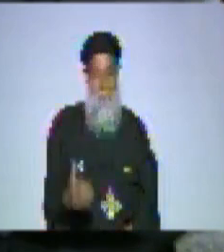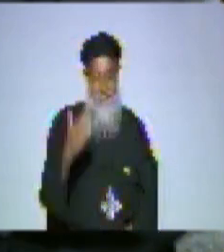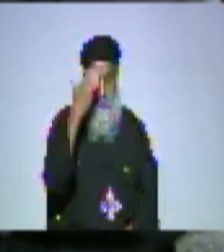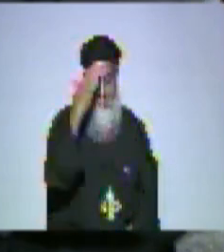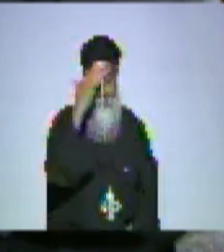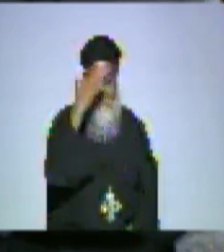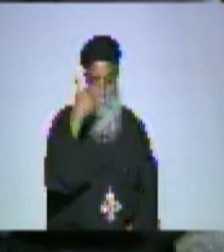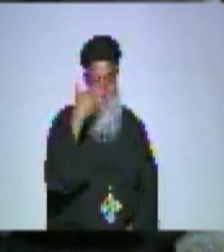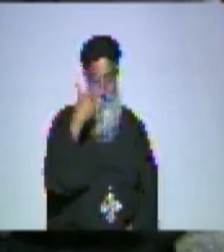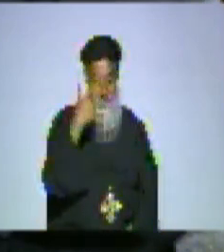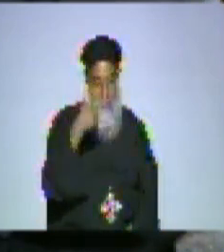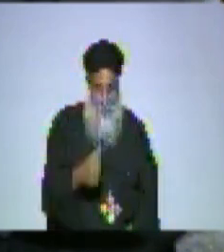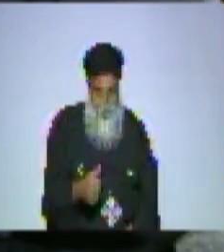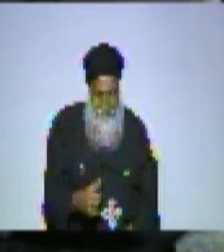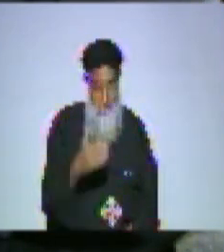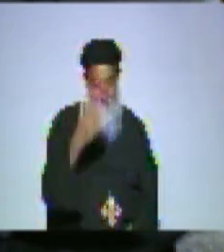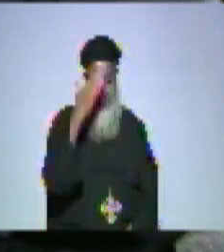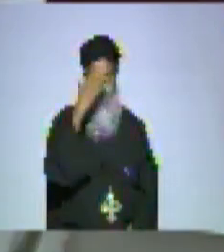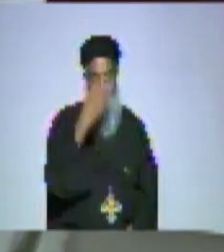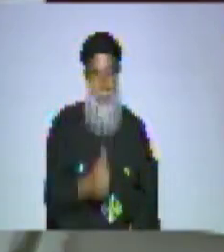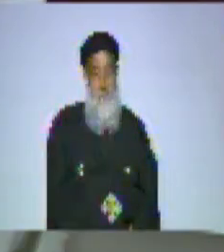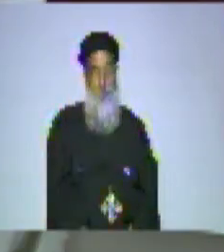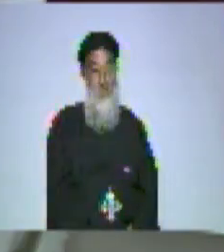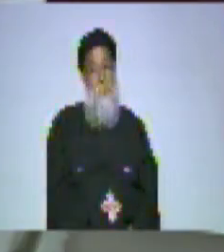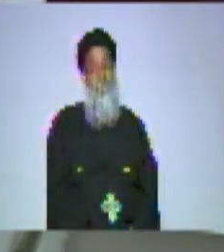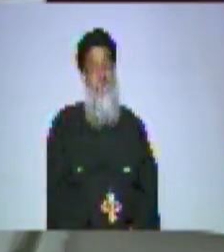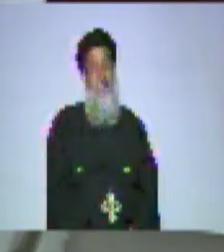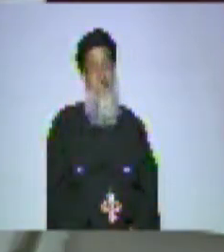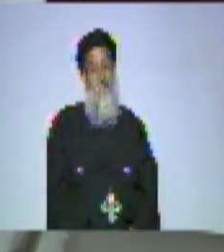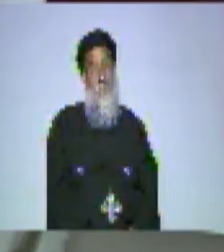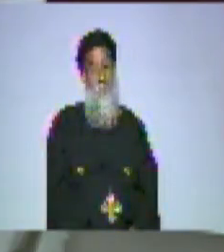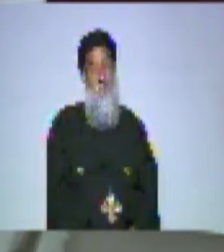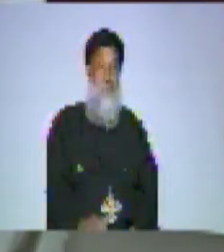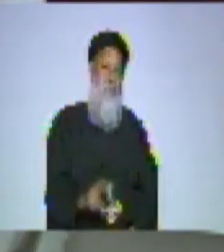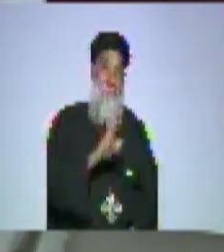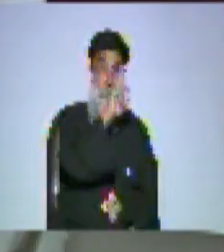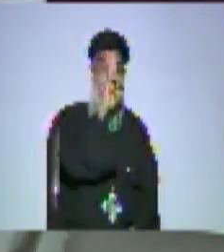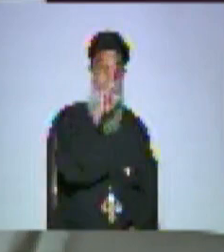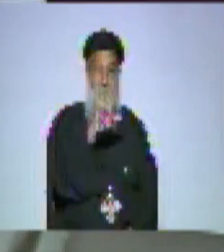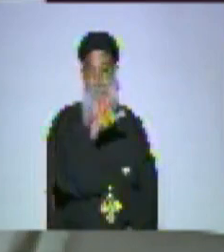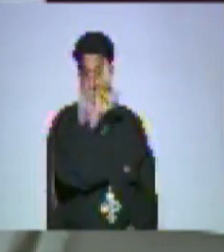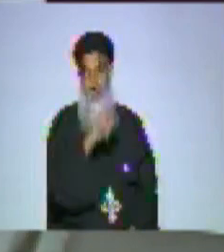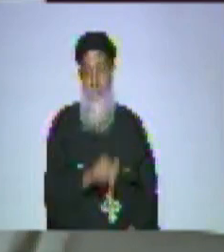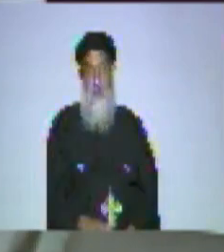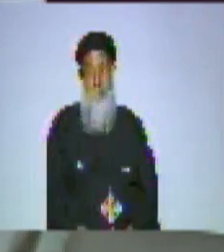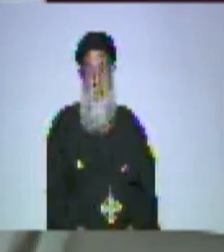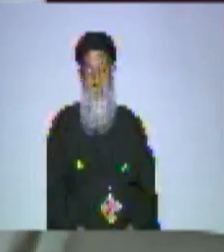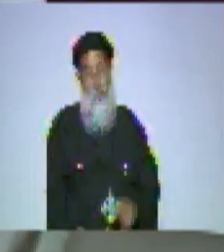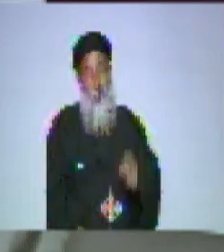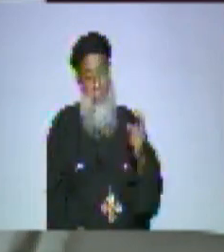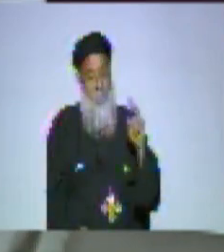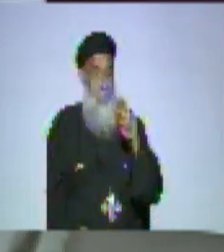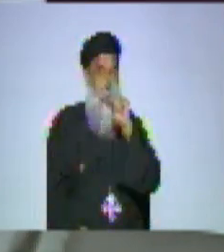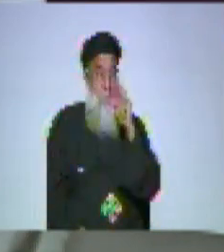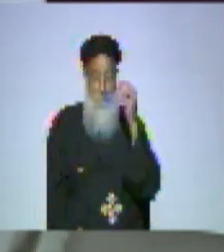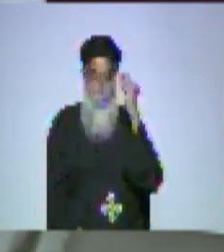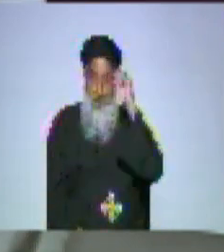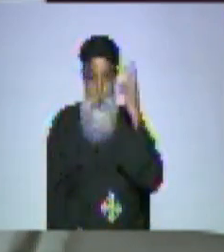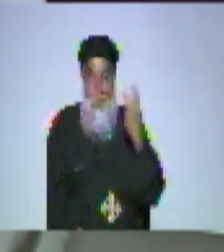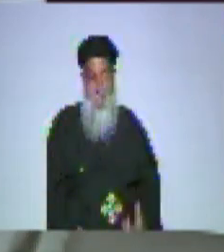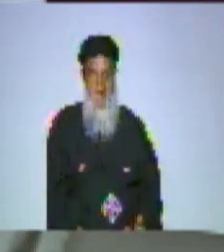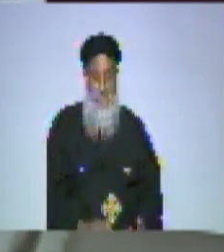سلام ونعم اهلا بكم اهلا بحضرتك سيدنا انا لي سؤالين السؤال الاول ازاي ان انا